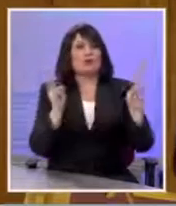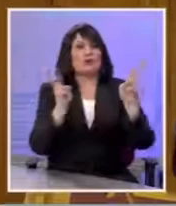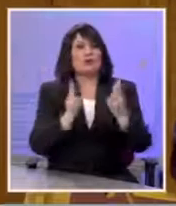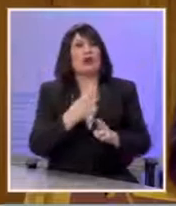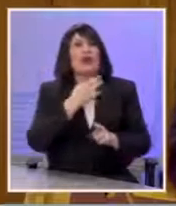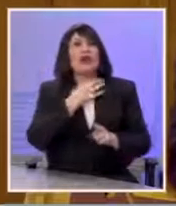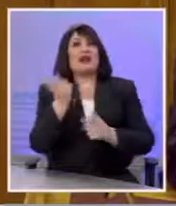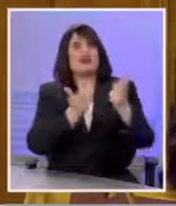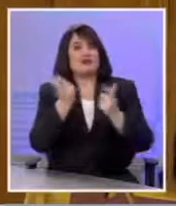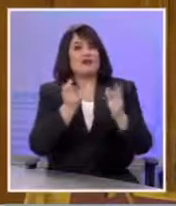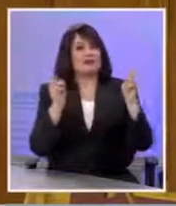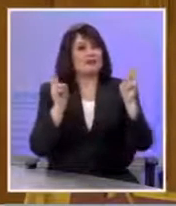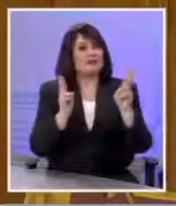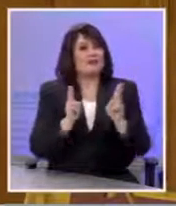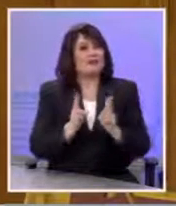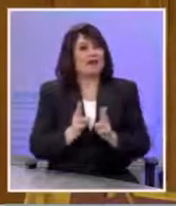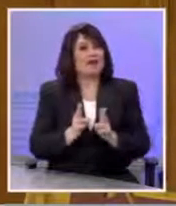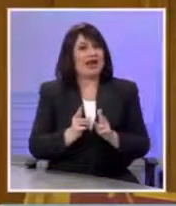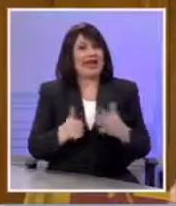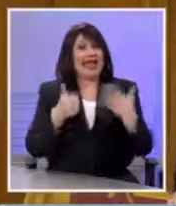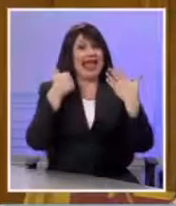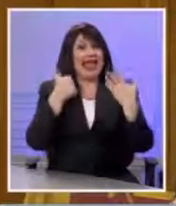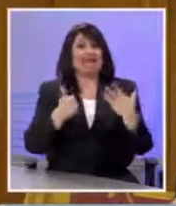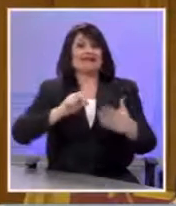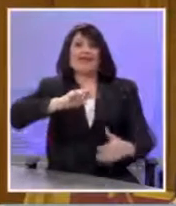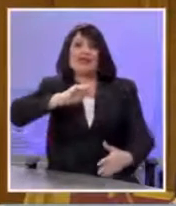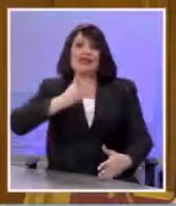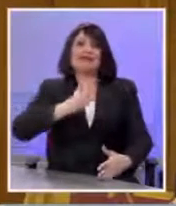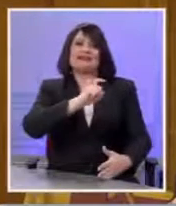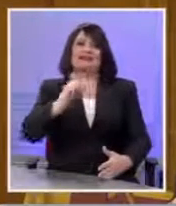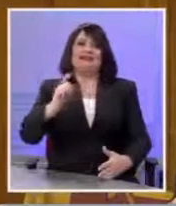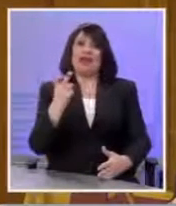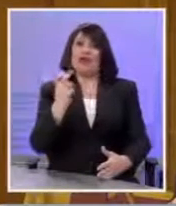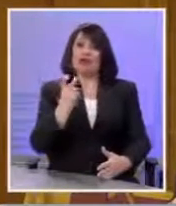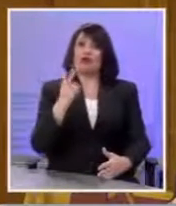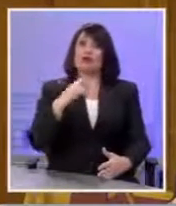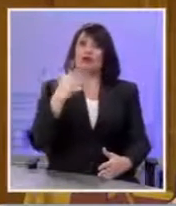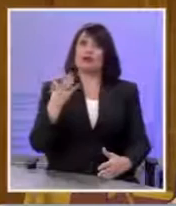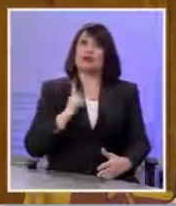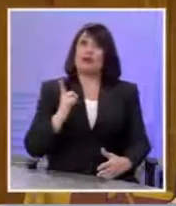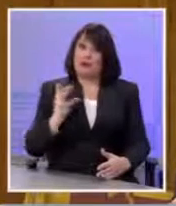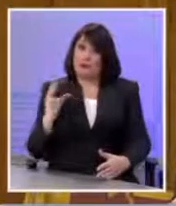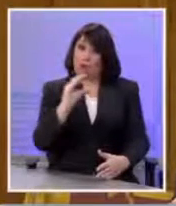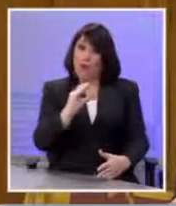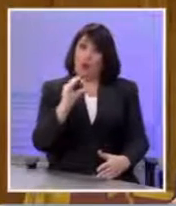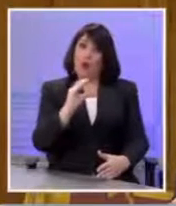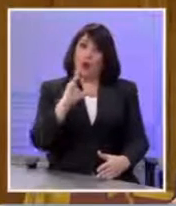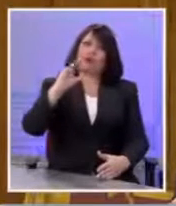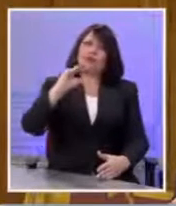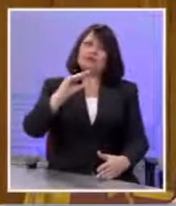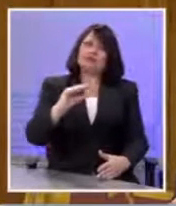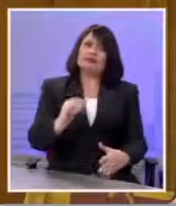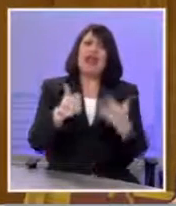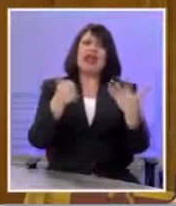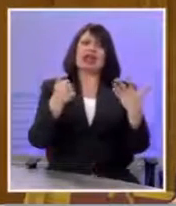αρκετά, στο όριο των 6 δισεκατομμυρίων, αντί των 20-25 που πολλοί